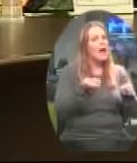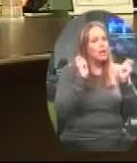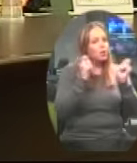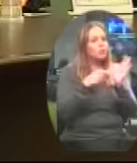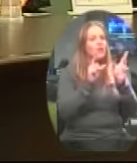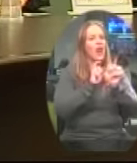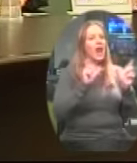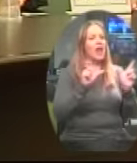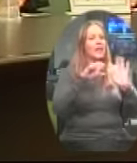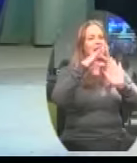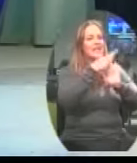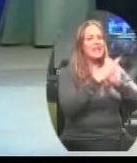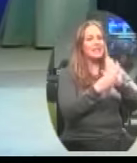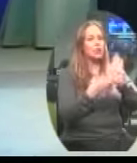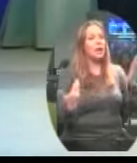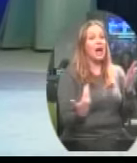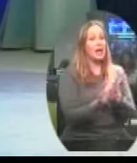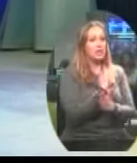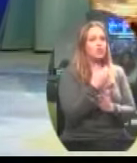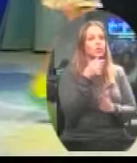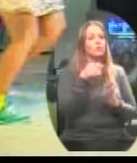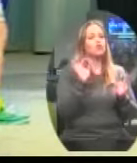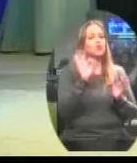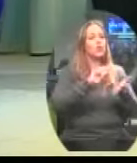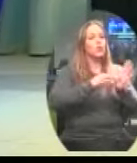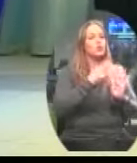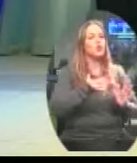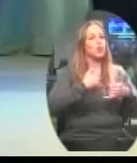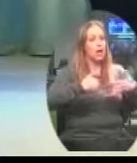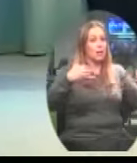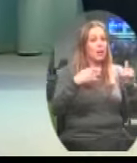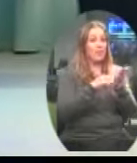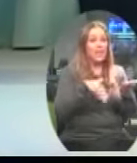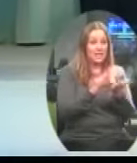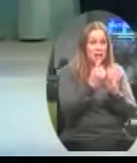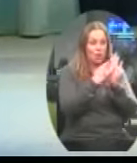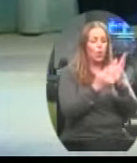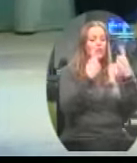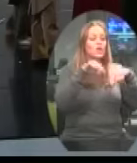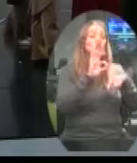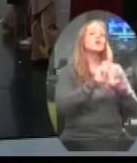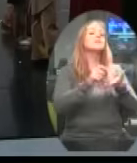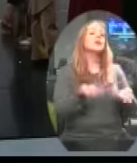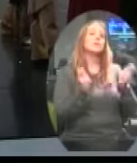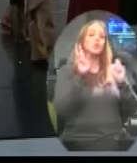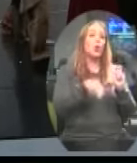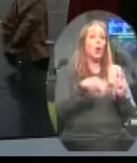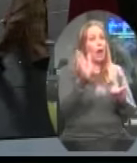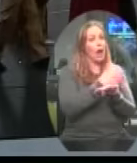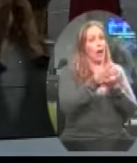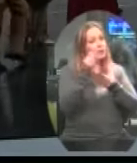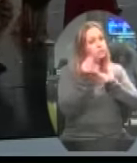של התוכנית אותה היא מעוניינת לקדם. לפי הצעת החוק, תוכל ועדה של משרד התרבות להחליט שלא להעביר תקציבים